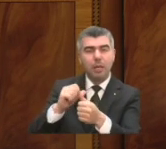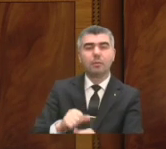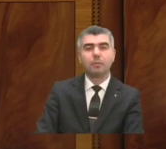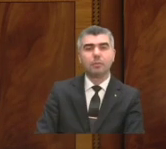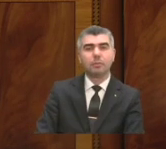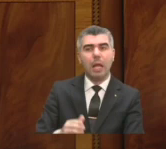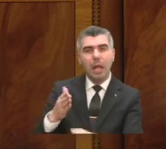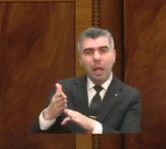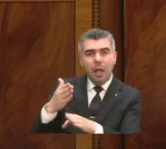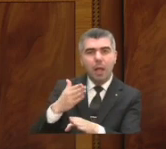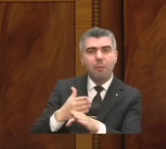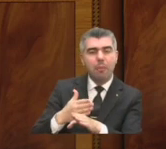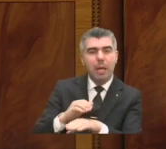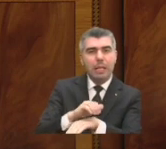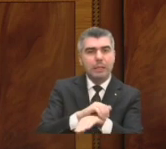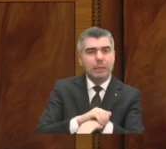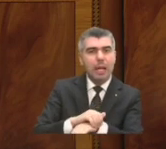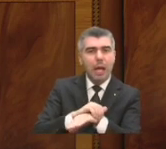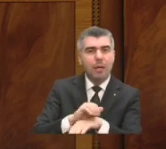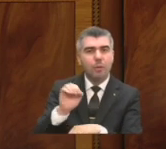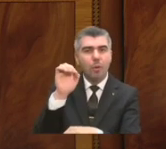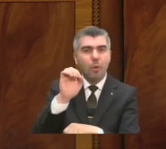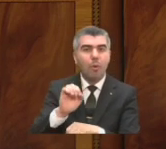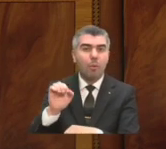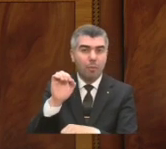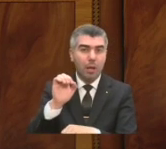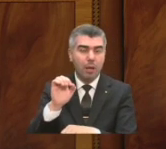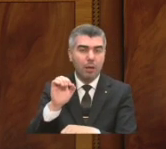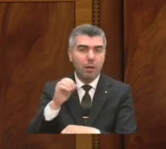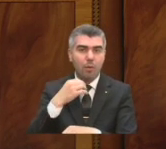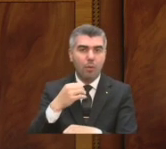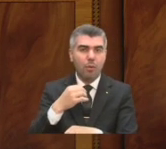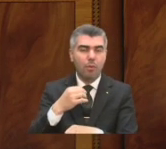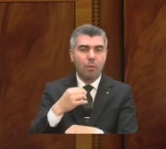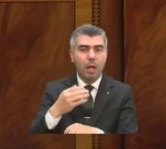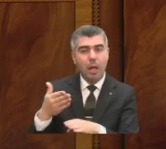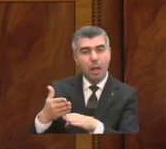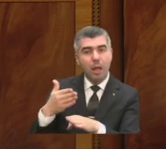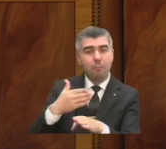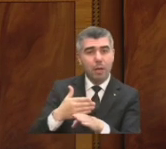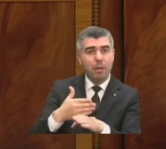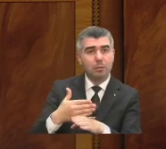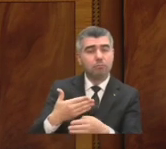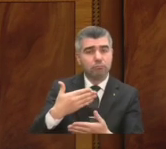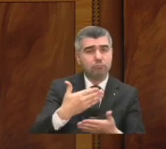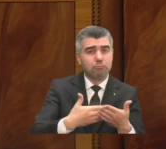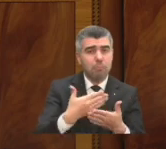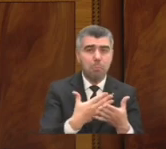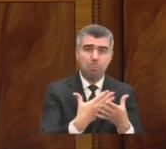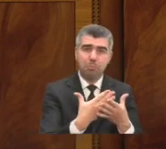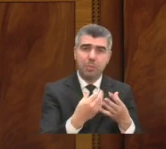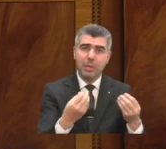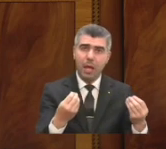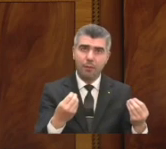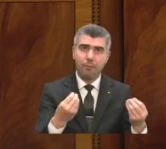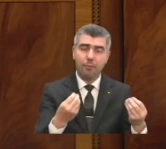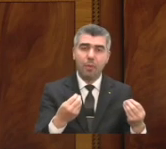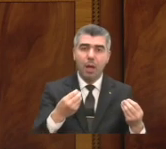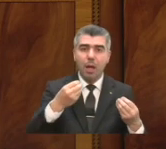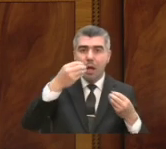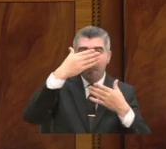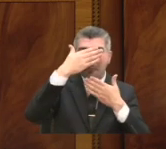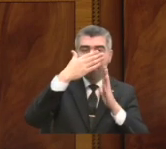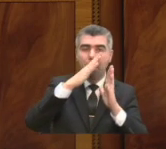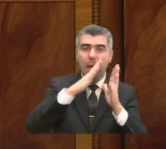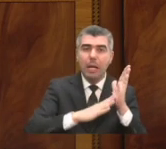مواقف سابقة للاتحاد الأوروبي نفسه عندما اعتبر في مناسبات عديدة أن المغرب هو